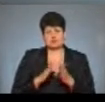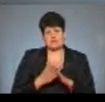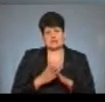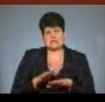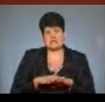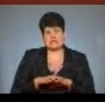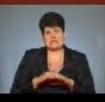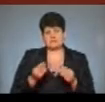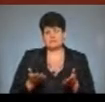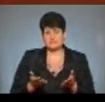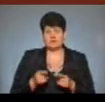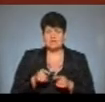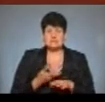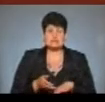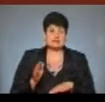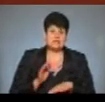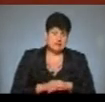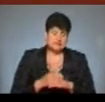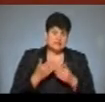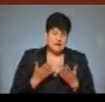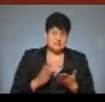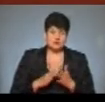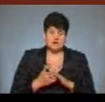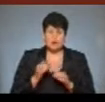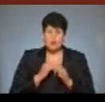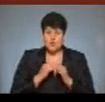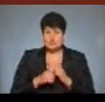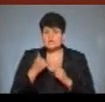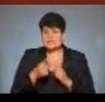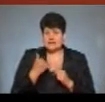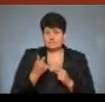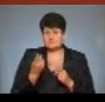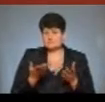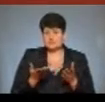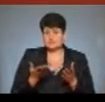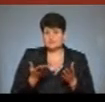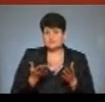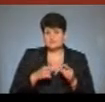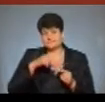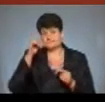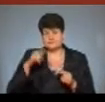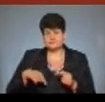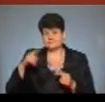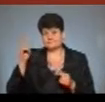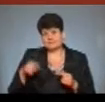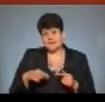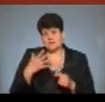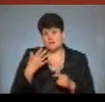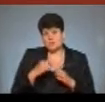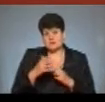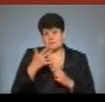цукру. Вона досить складна і кожен рік, кажуть, вона йде так синусоїду, кожен п'ятий